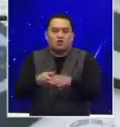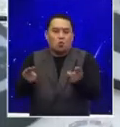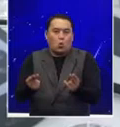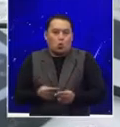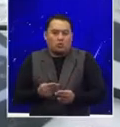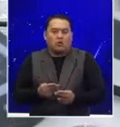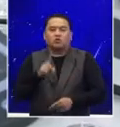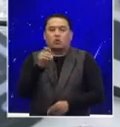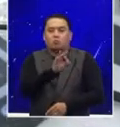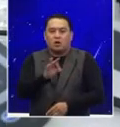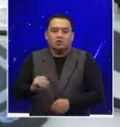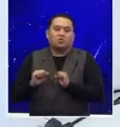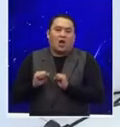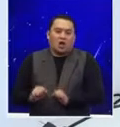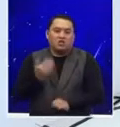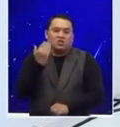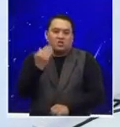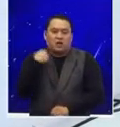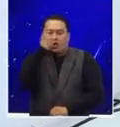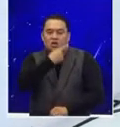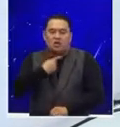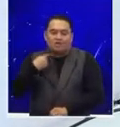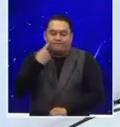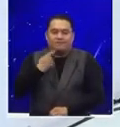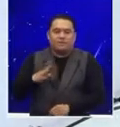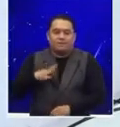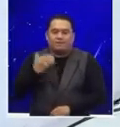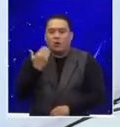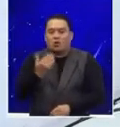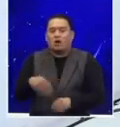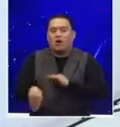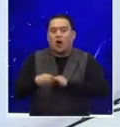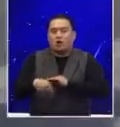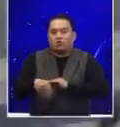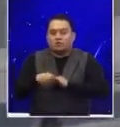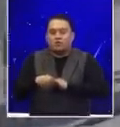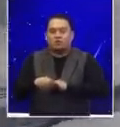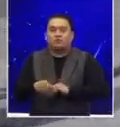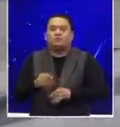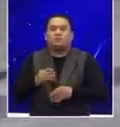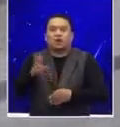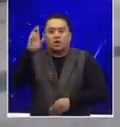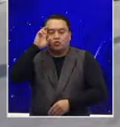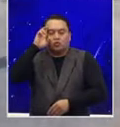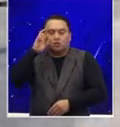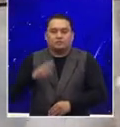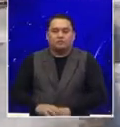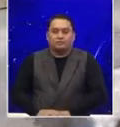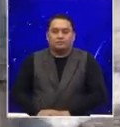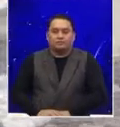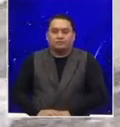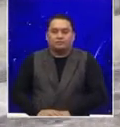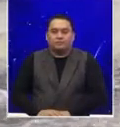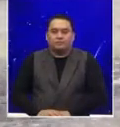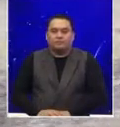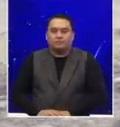чего на 100% защищают его от любых бюрократических и коррупционных посягательств со стороны недобросовестных